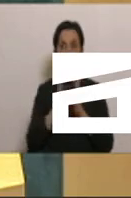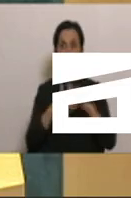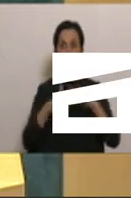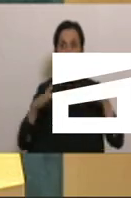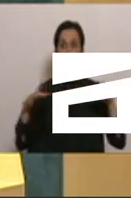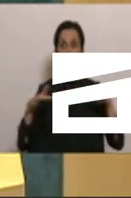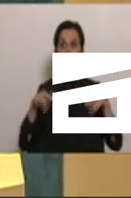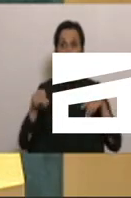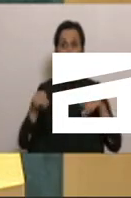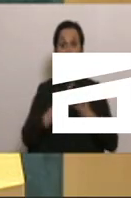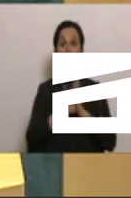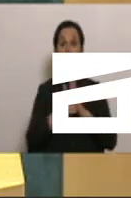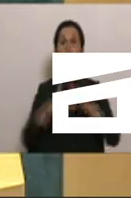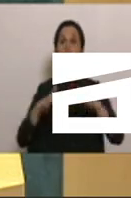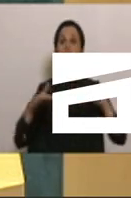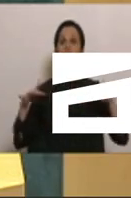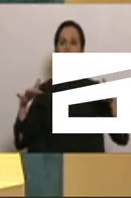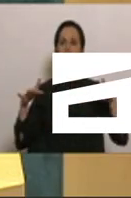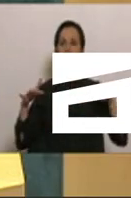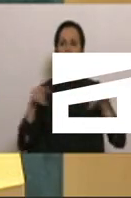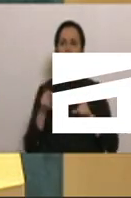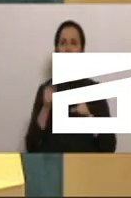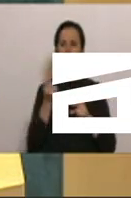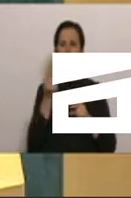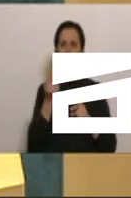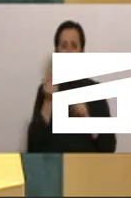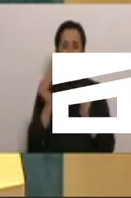დარბაზში შეიძლება ცირევადით,